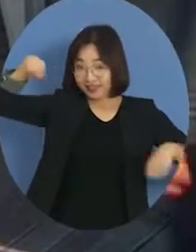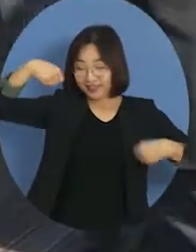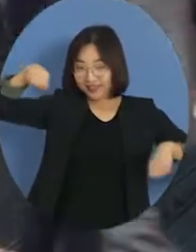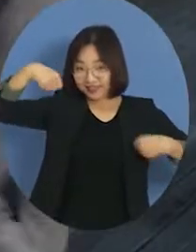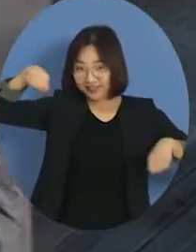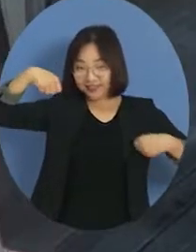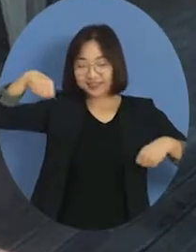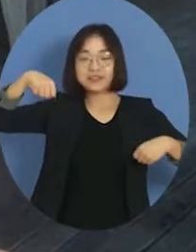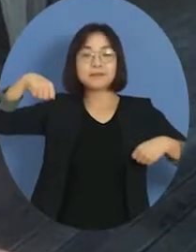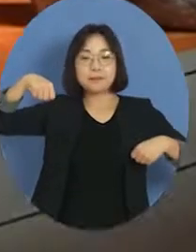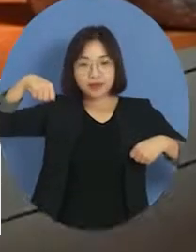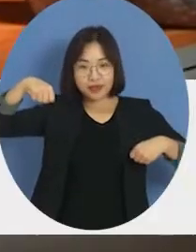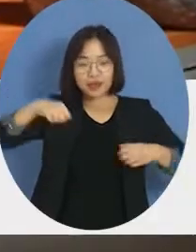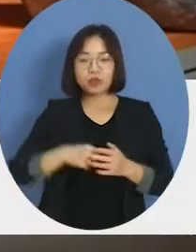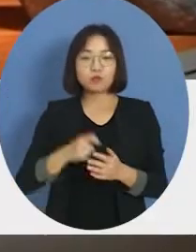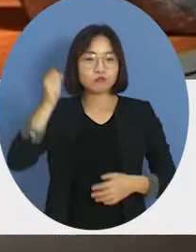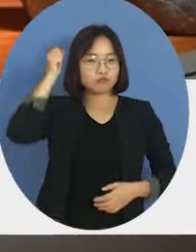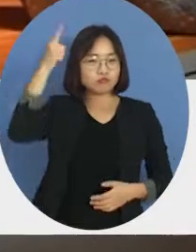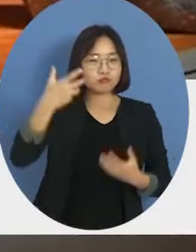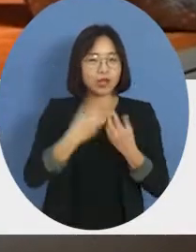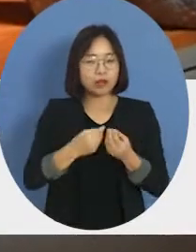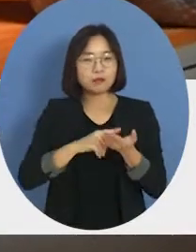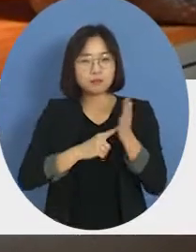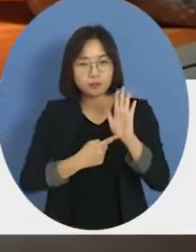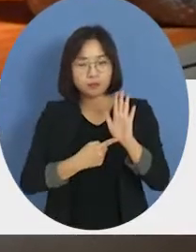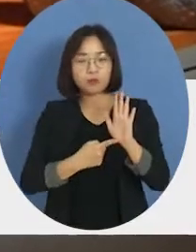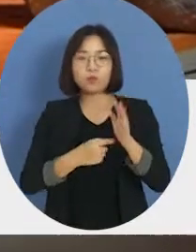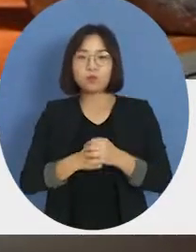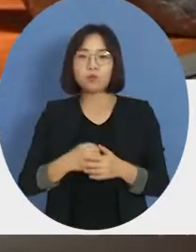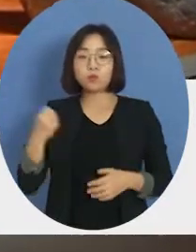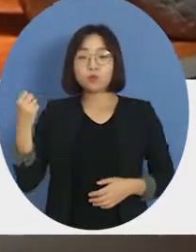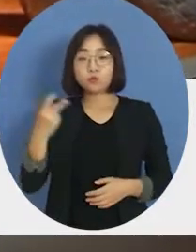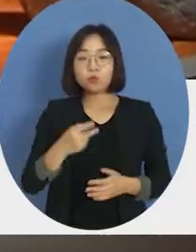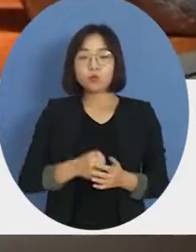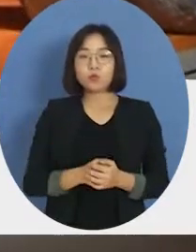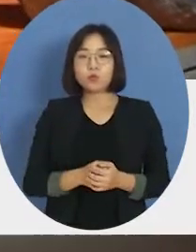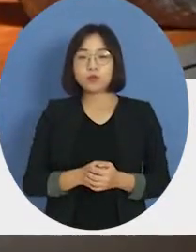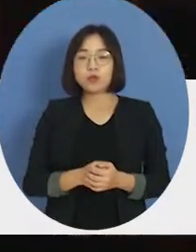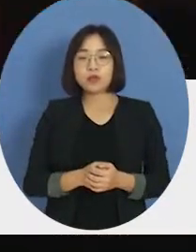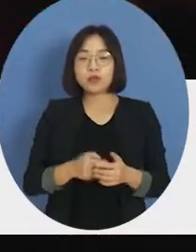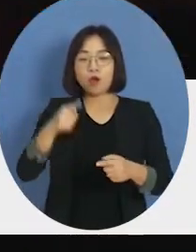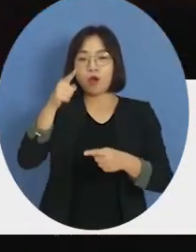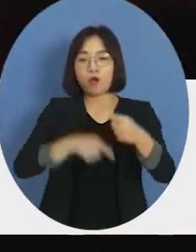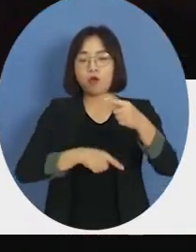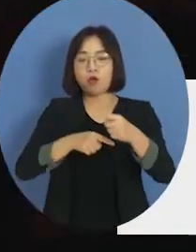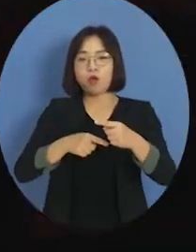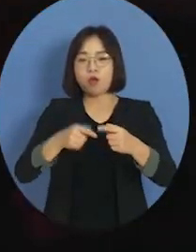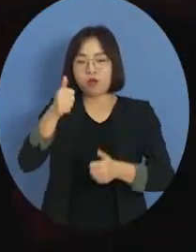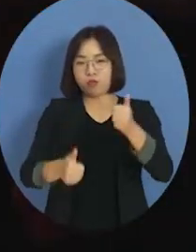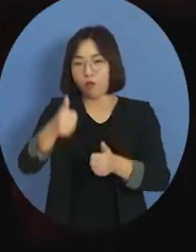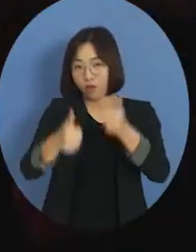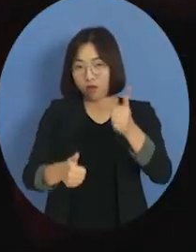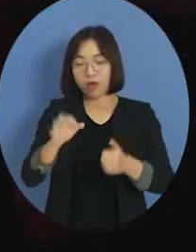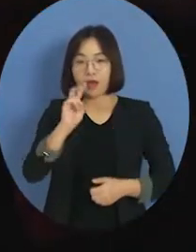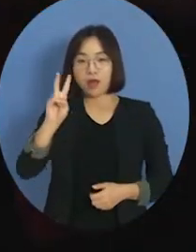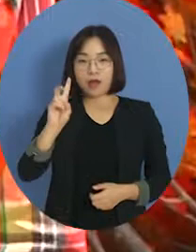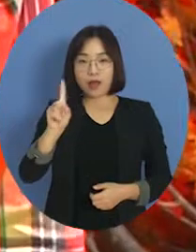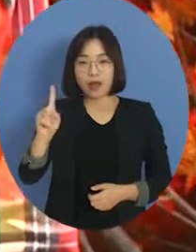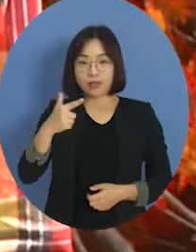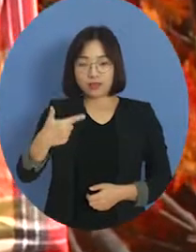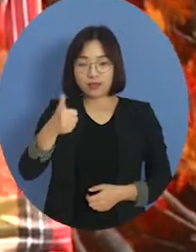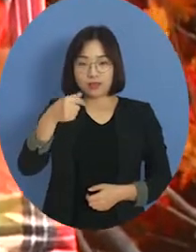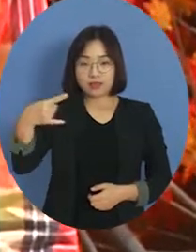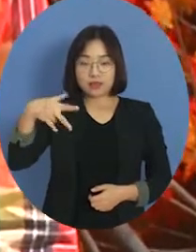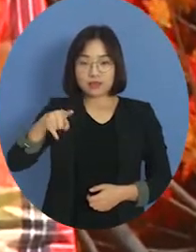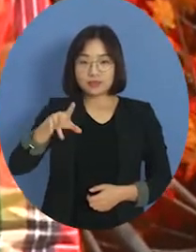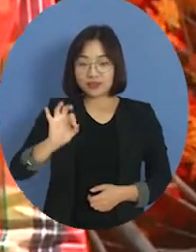시작으로 도내 주민자치 우수사례 발표대회, 시군 주민자치 프로그램 경연대회, 안희정 지사와